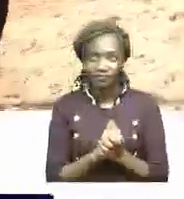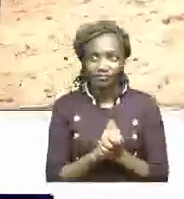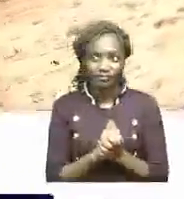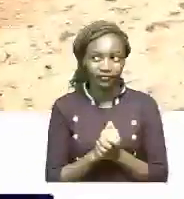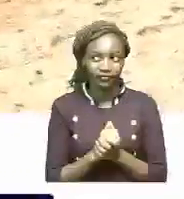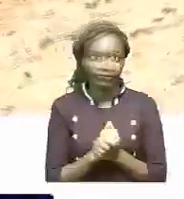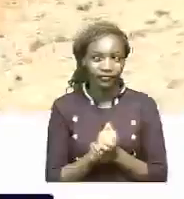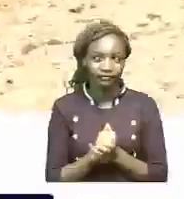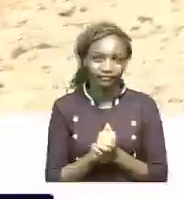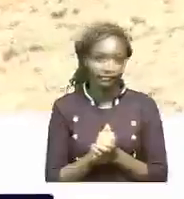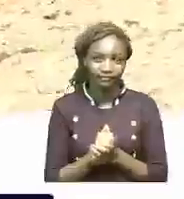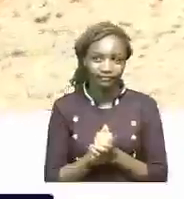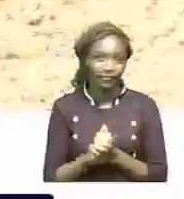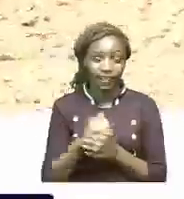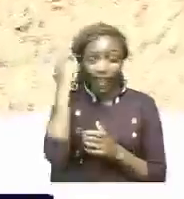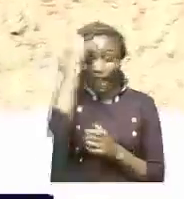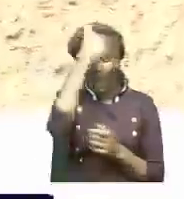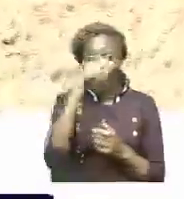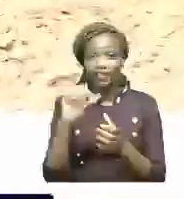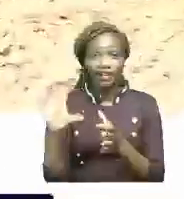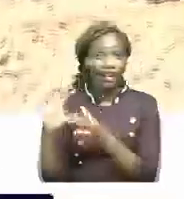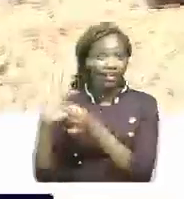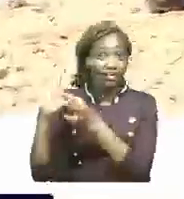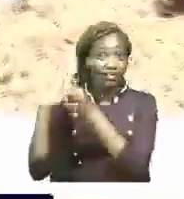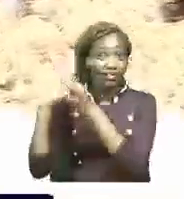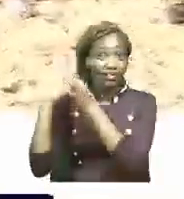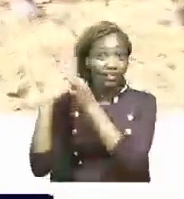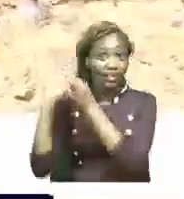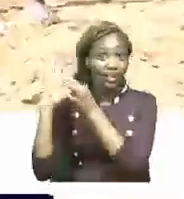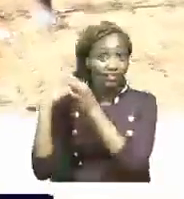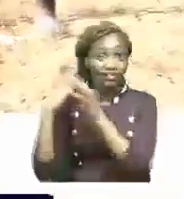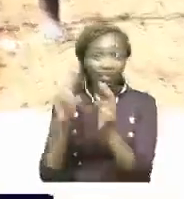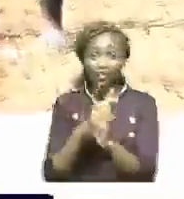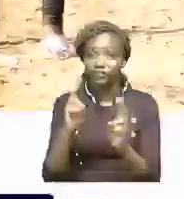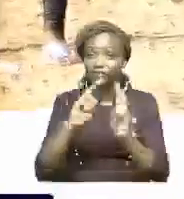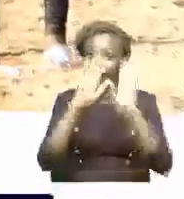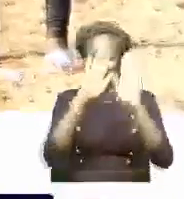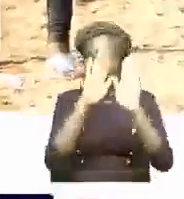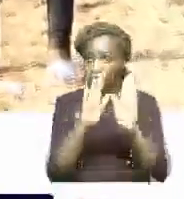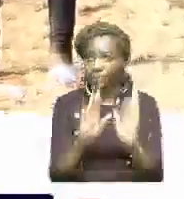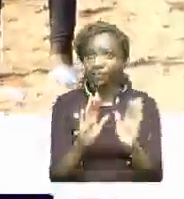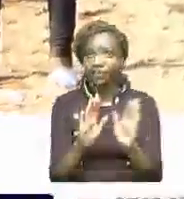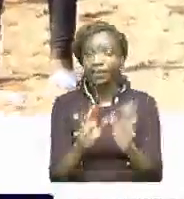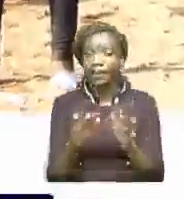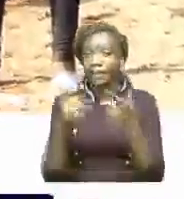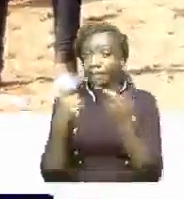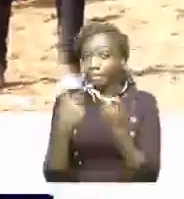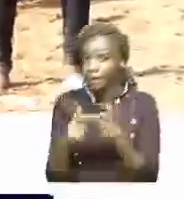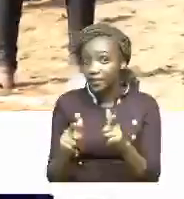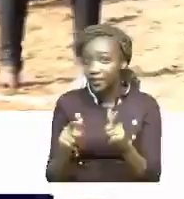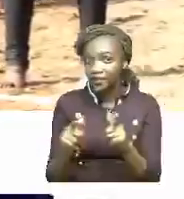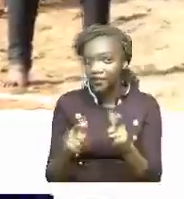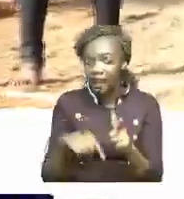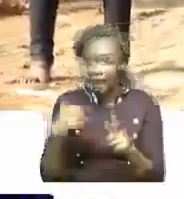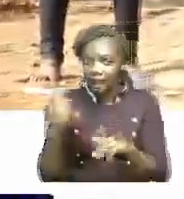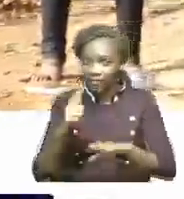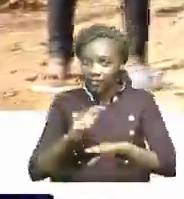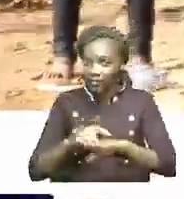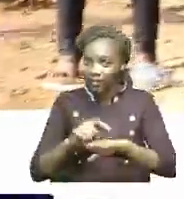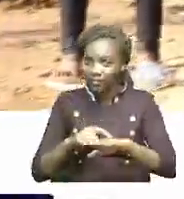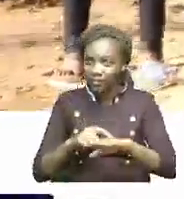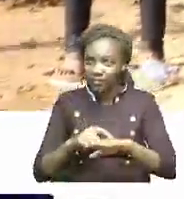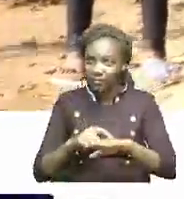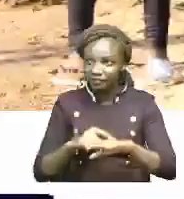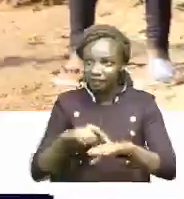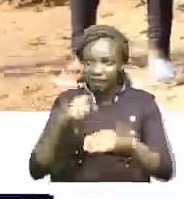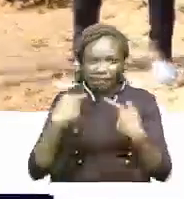Afrika ni moja wapo ya tamaduni zilizopo bora zaidi, lakini mara nyingi huwa hazienzimi